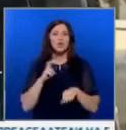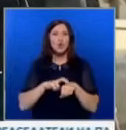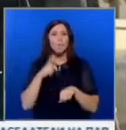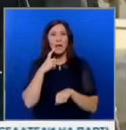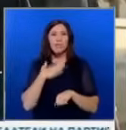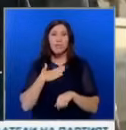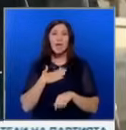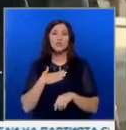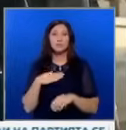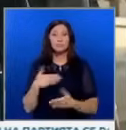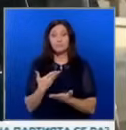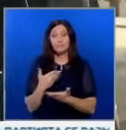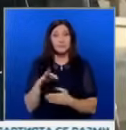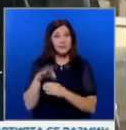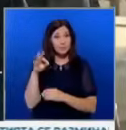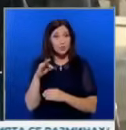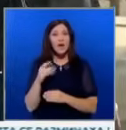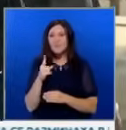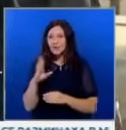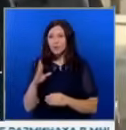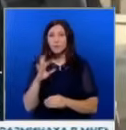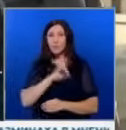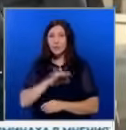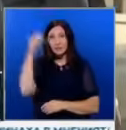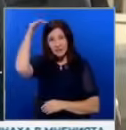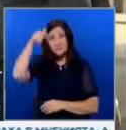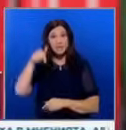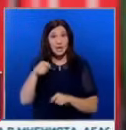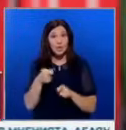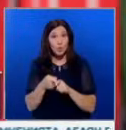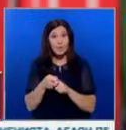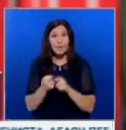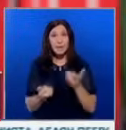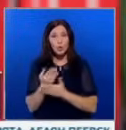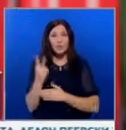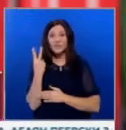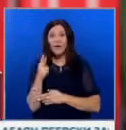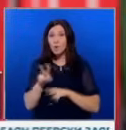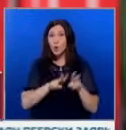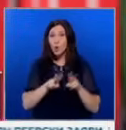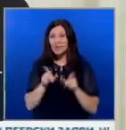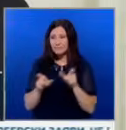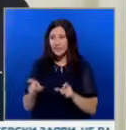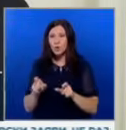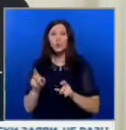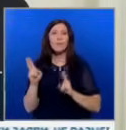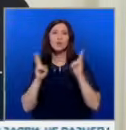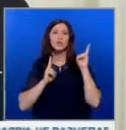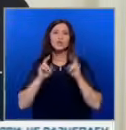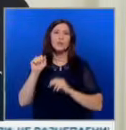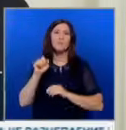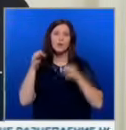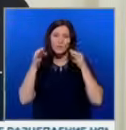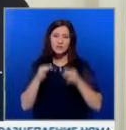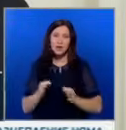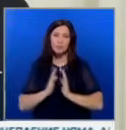е нашата номинация. Веднъж победихме Тръмп, сега ще го направим отново. Двама конгресмени от Демократическата партия вече